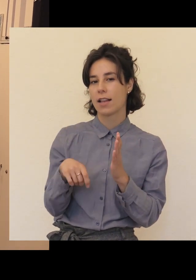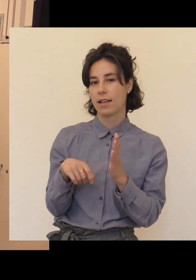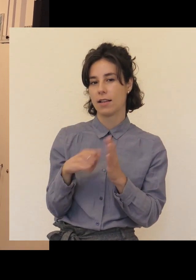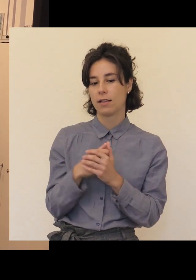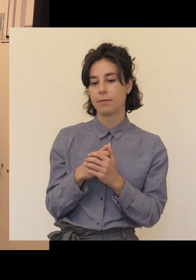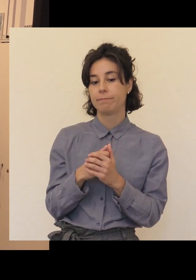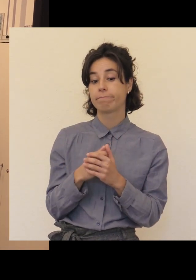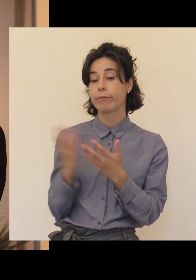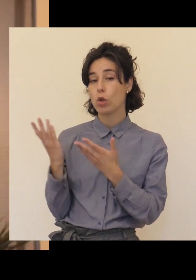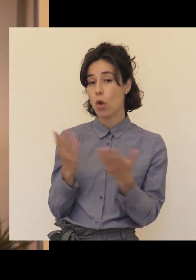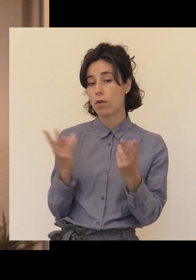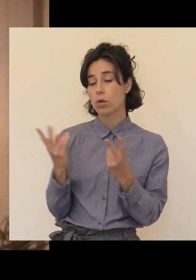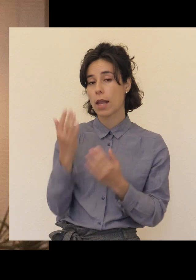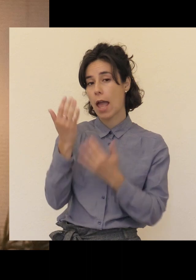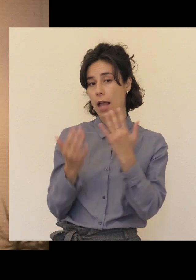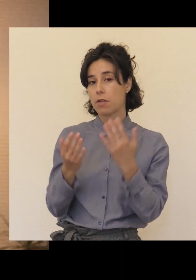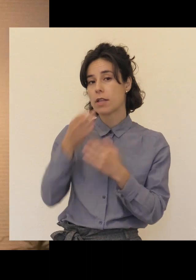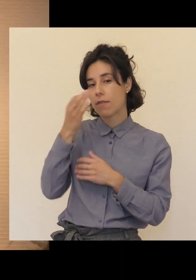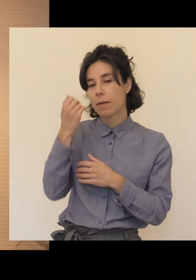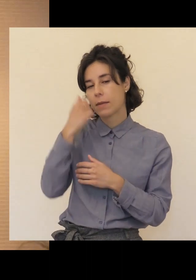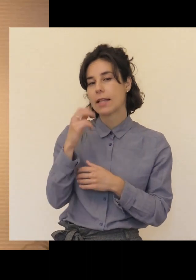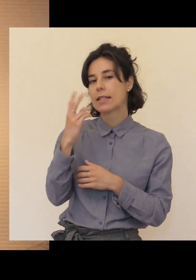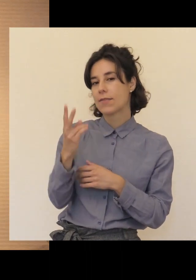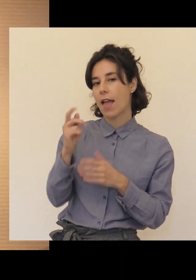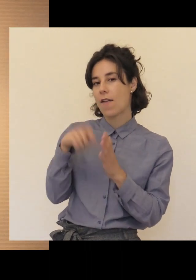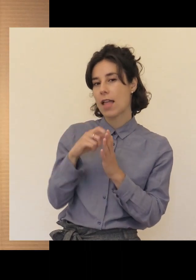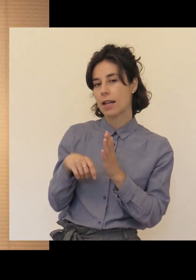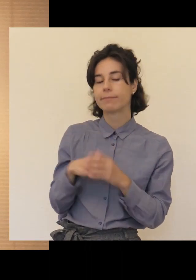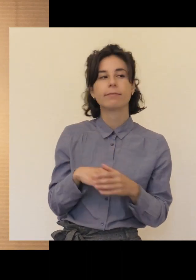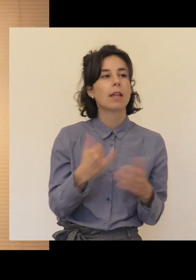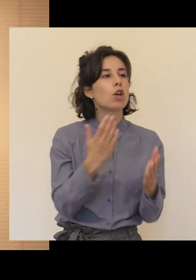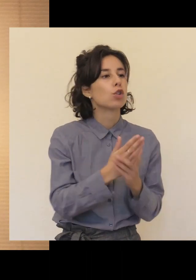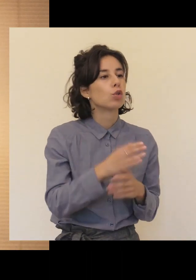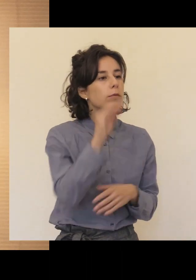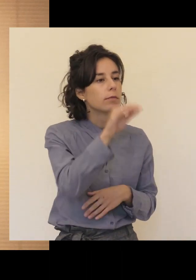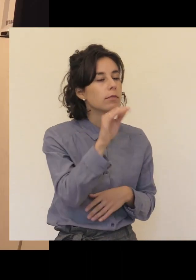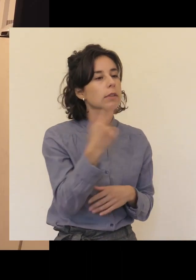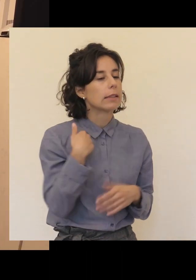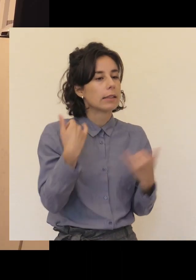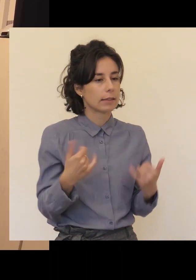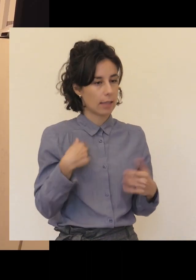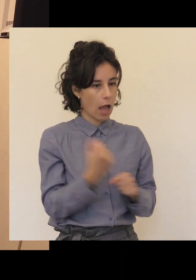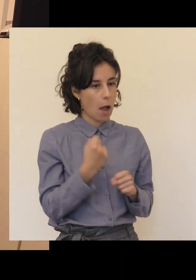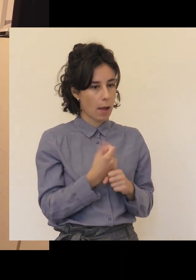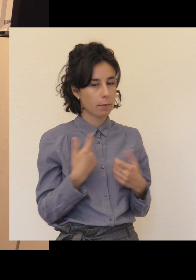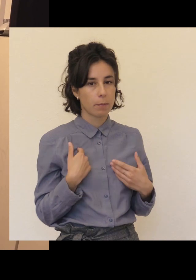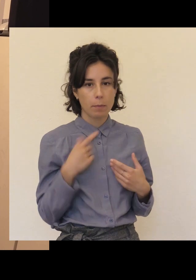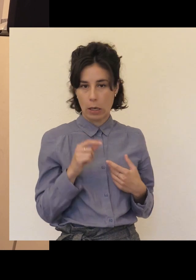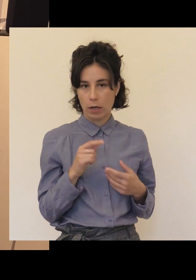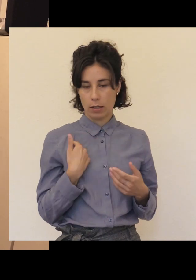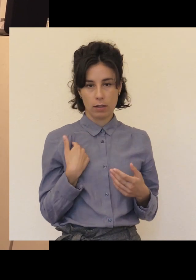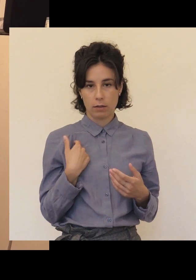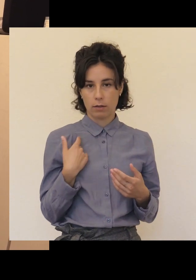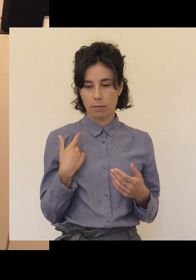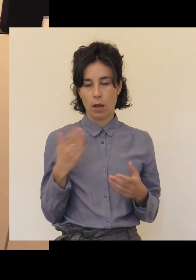Rechnungsanfragen wählen Sie bitte zwei. So, also, wie ich Ihnen beschrieben habe, ich bin bei mir auf der Arbeit. Das heißt, ich habe absolut keinen